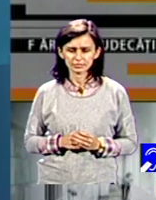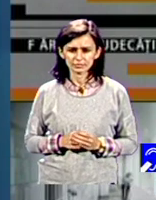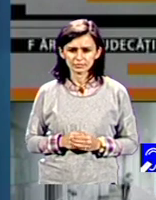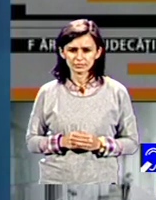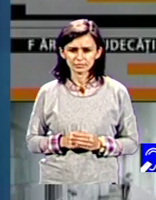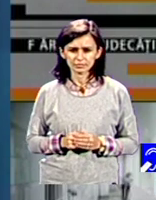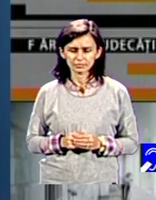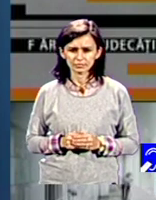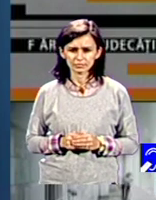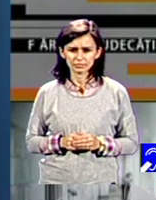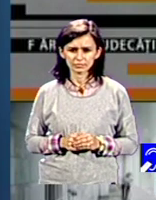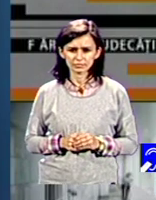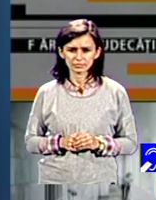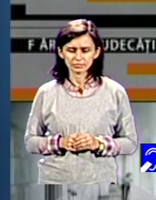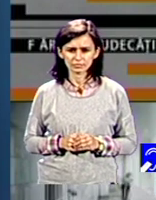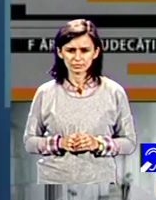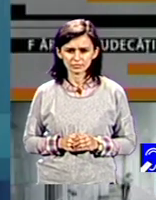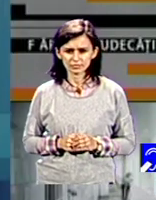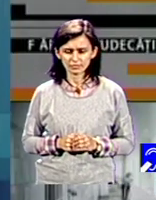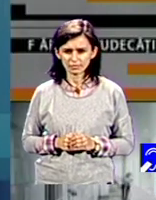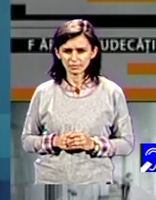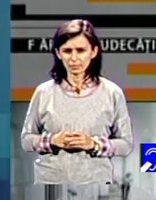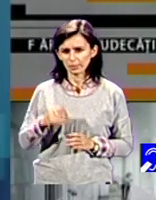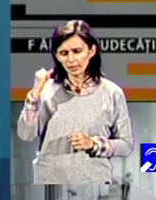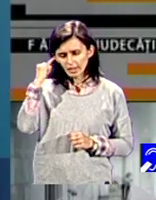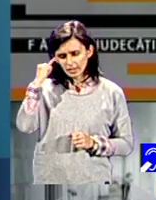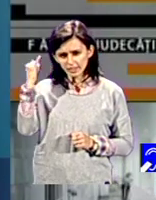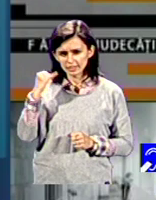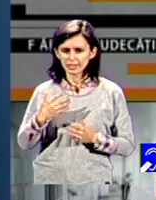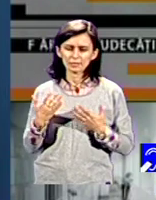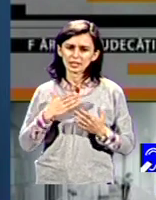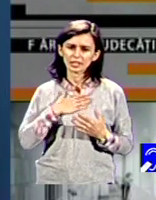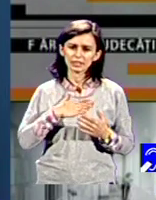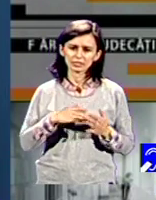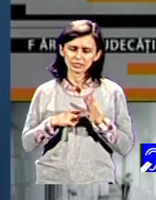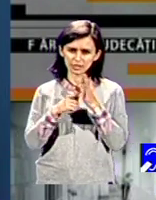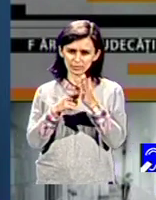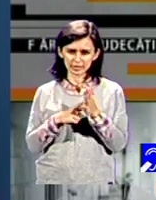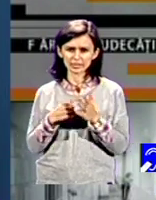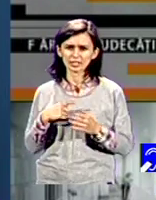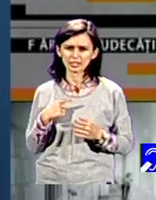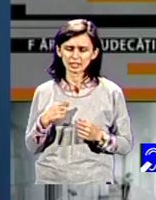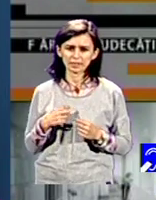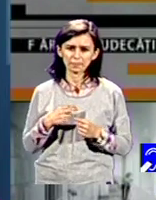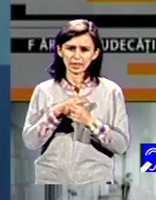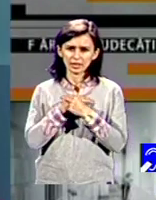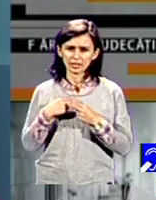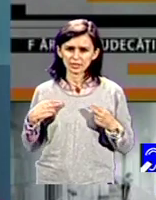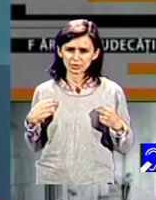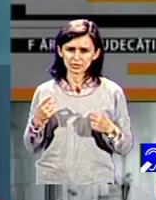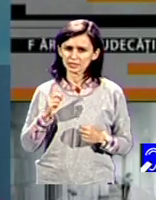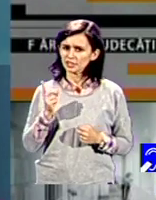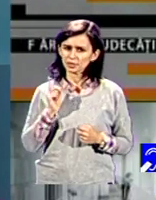Da poate că ideea pe care am văzut transmit este că justiția trebuie să beneficieze